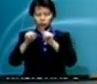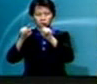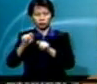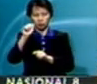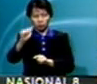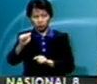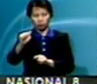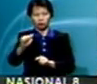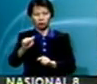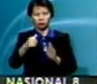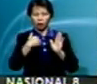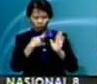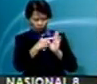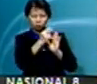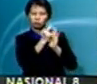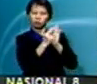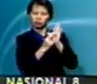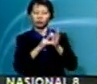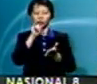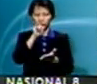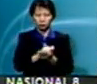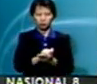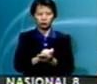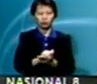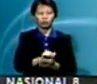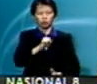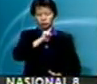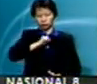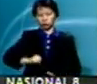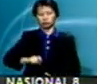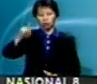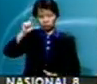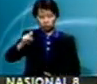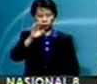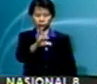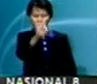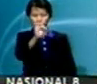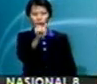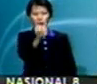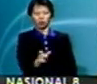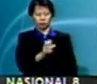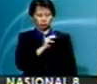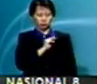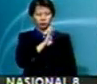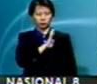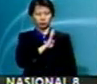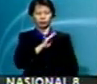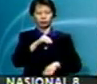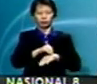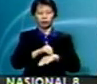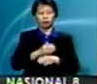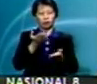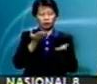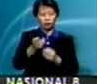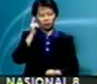53-2-A memperuntukkan bahawa Sultan perlulah melantik seorang Menteri Besar yang pada hemat